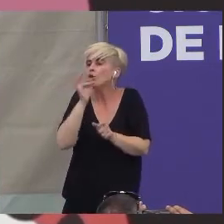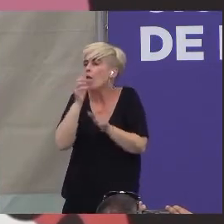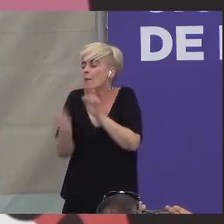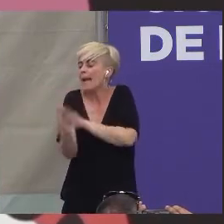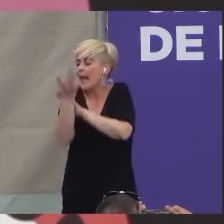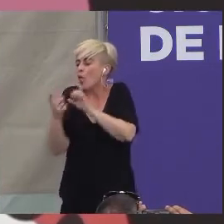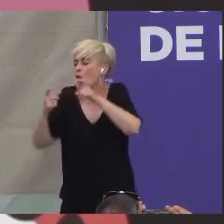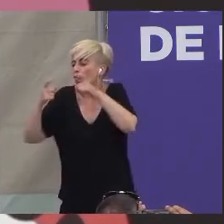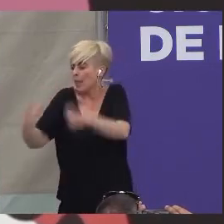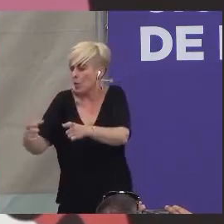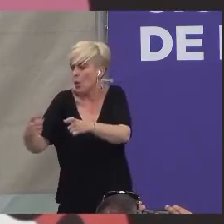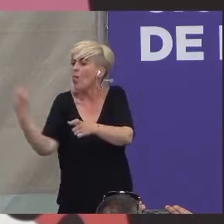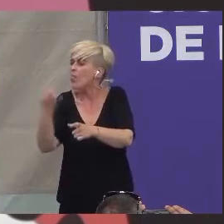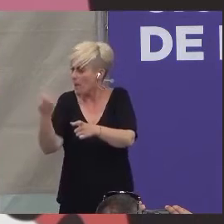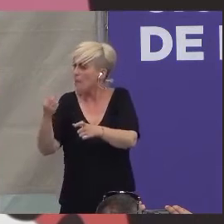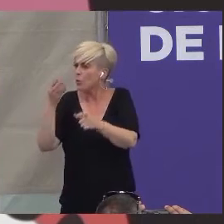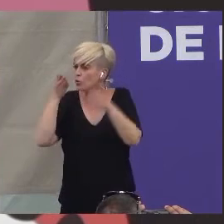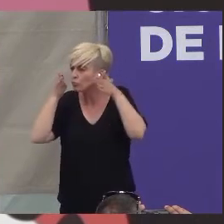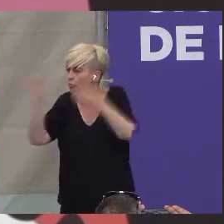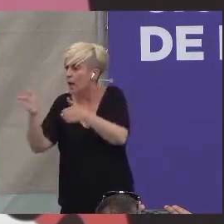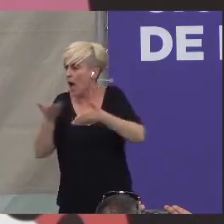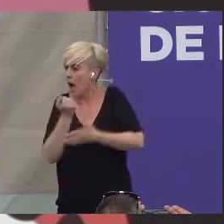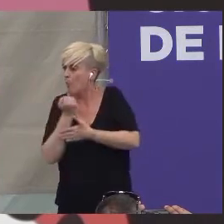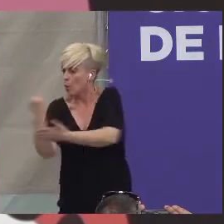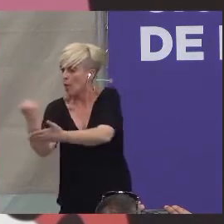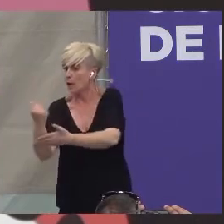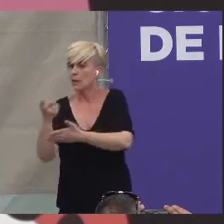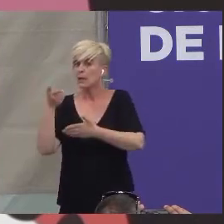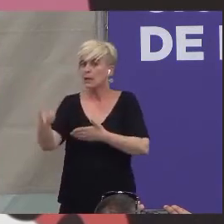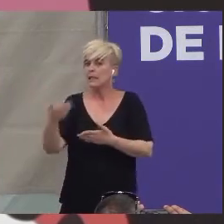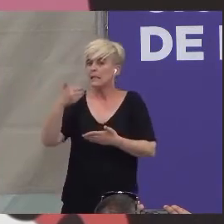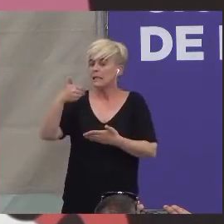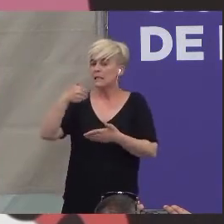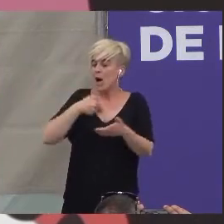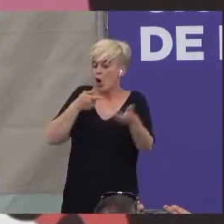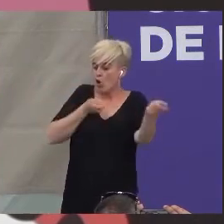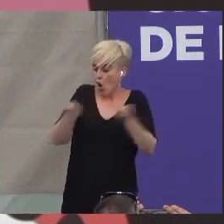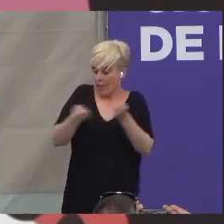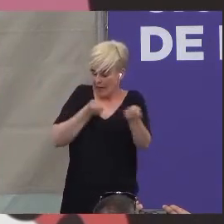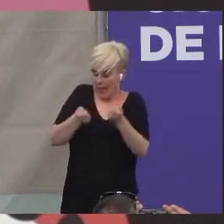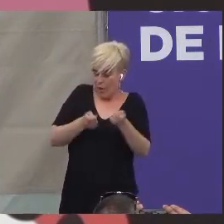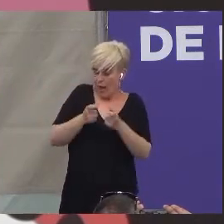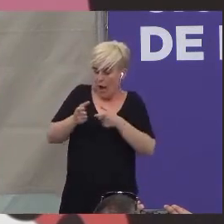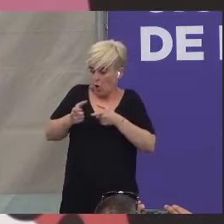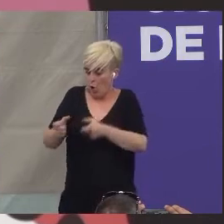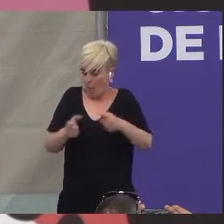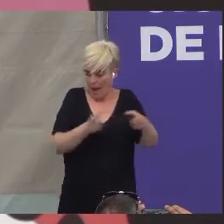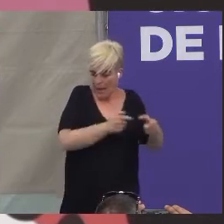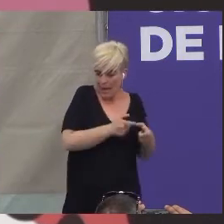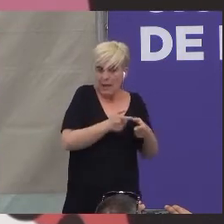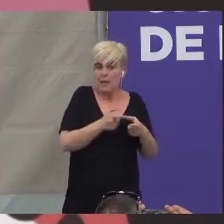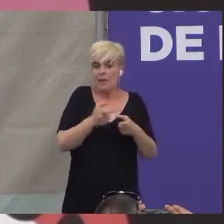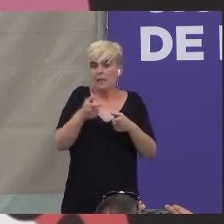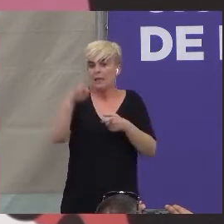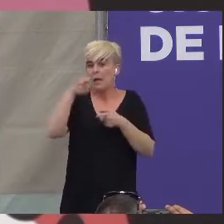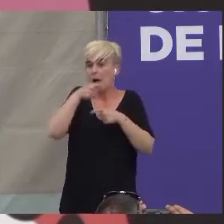un cercle, hem de tendre les mans. I això com ho fem? Ho fem des de les coordinadores comarcals. Eix és el treball que moltes